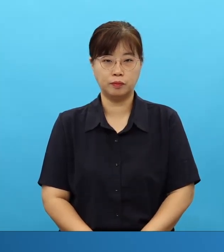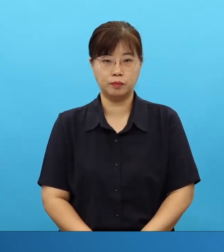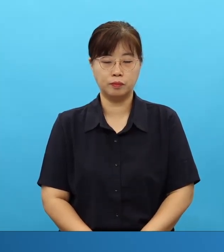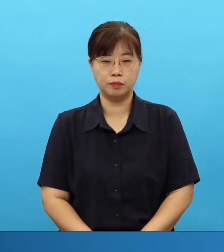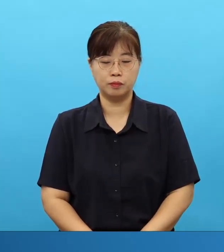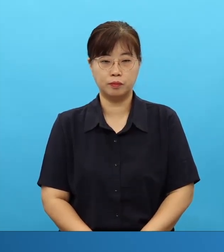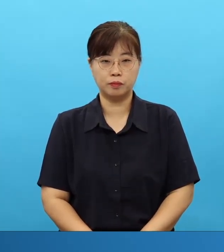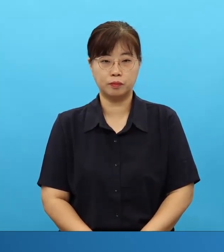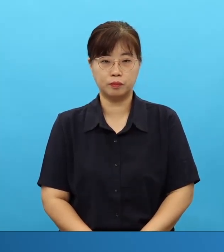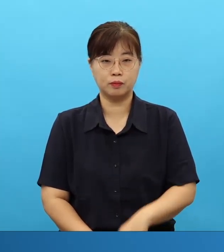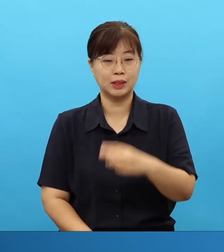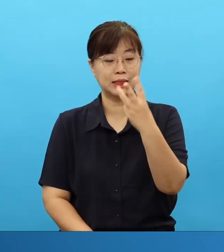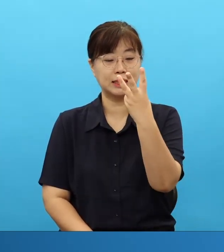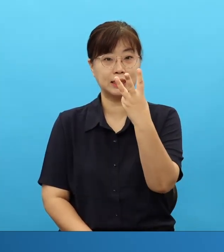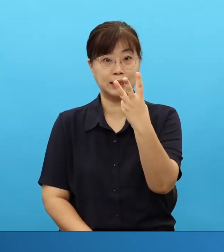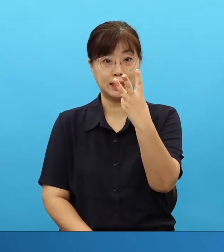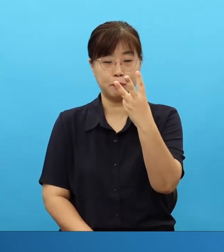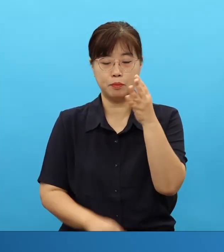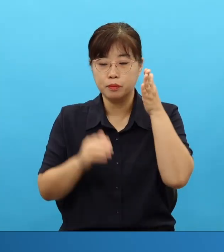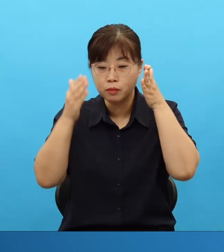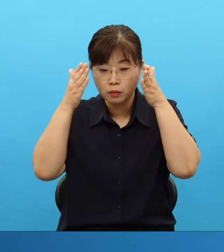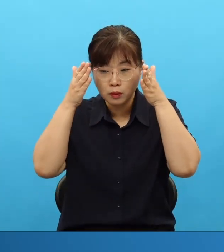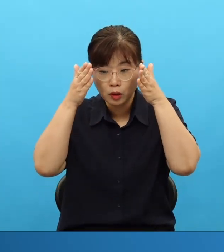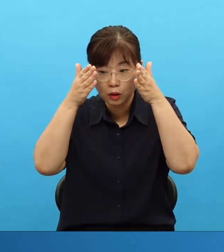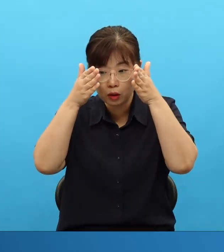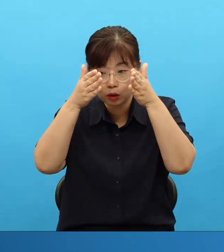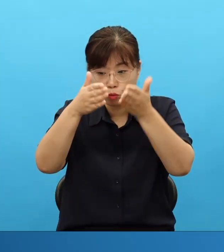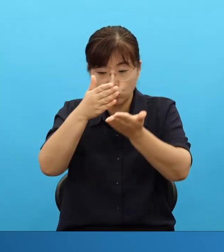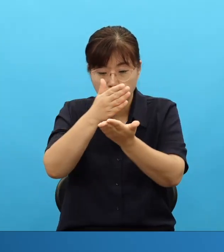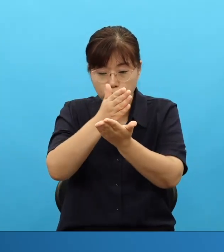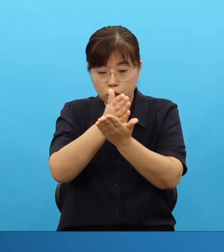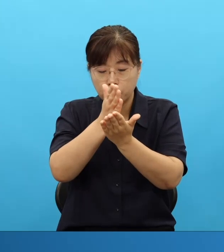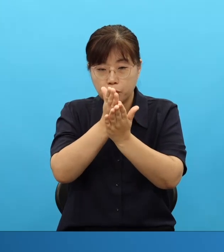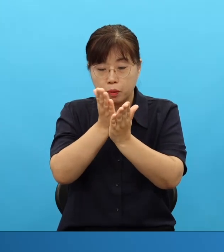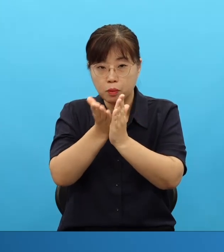그래서 3 집중이 뭔지 알려줘야 돼요